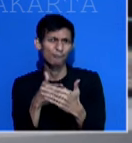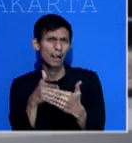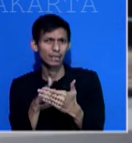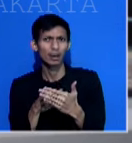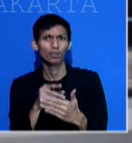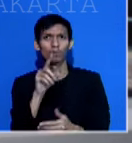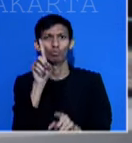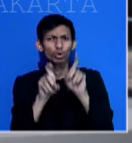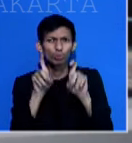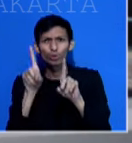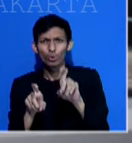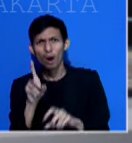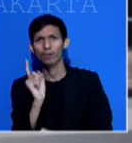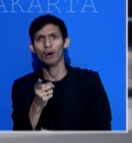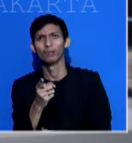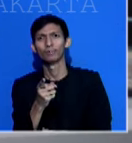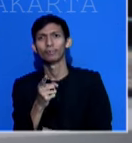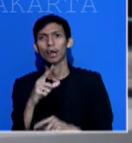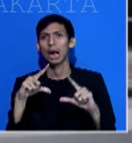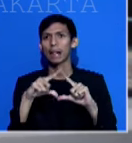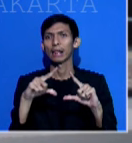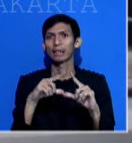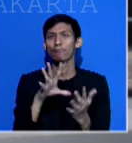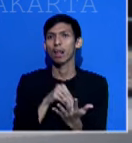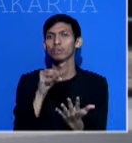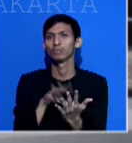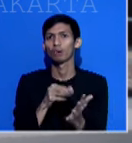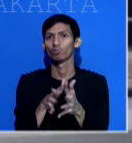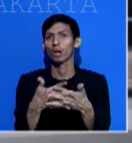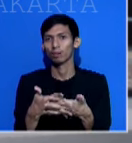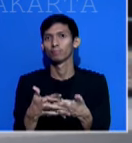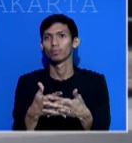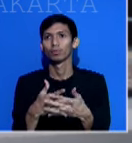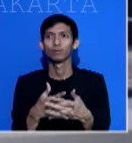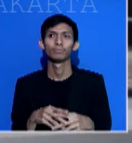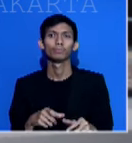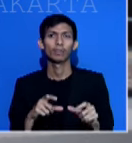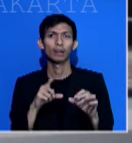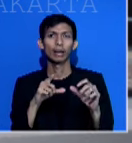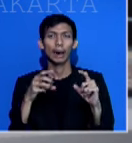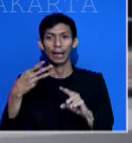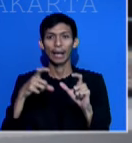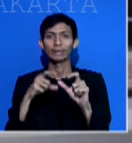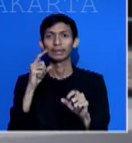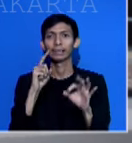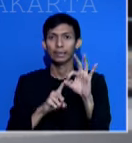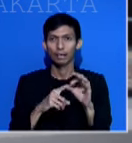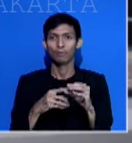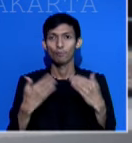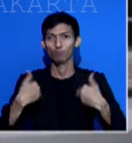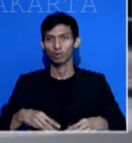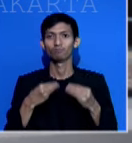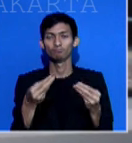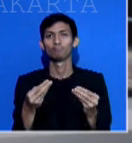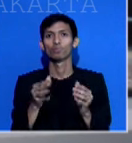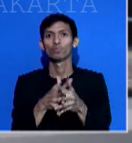kebutuhan sarjana belajar membaca al-qur'an SQ kemanusiaan memberikan Eh ada beberapa eh al-qur'an